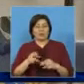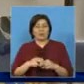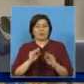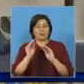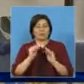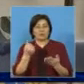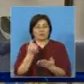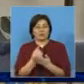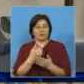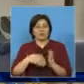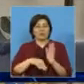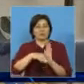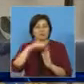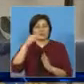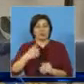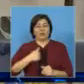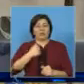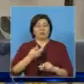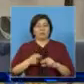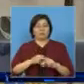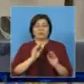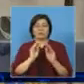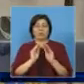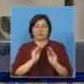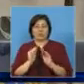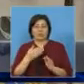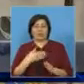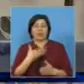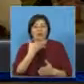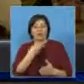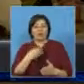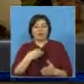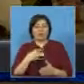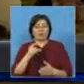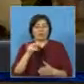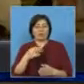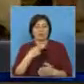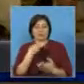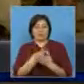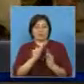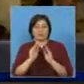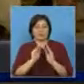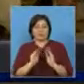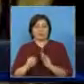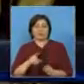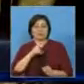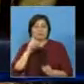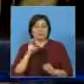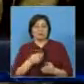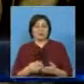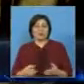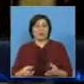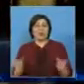очень ценно и высоко. И мы гордимся этим спектаклем. Это украшение нашего репертуара. Посмотрев спектакль, юные зрители смогут